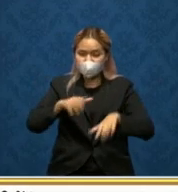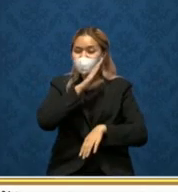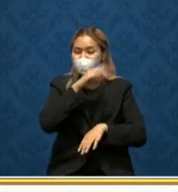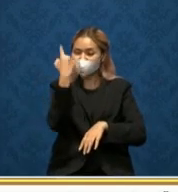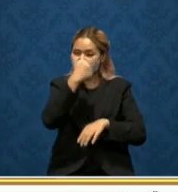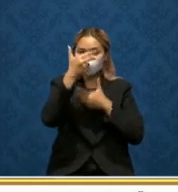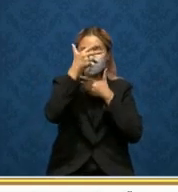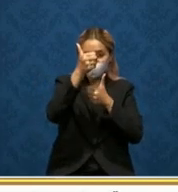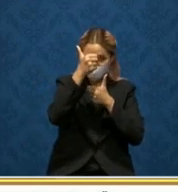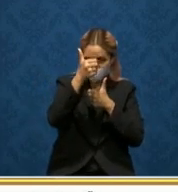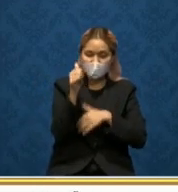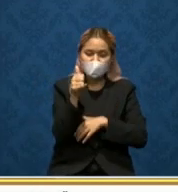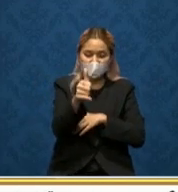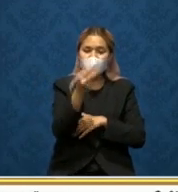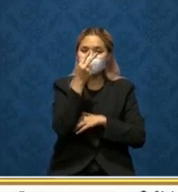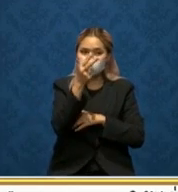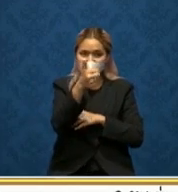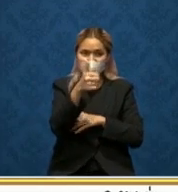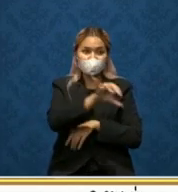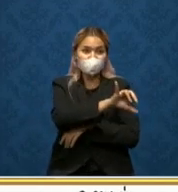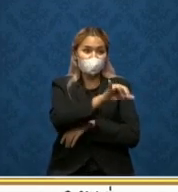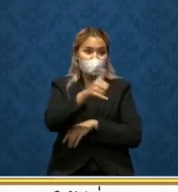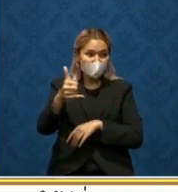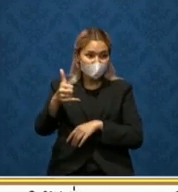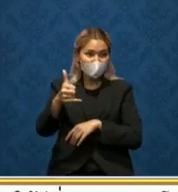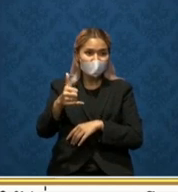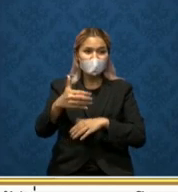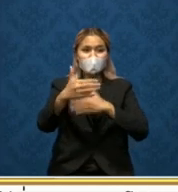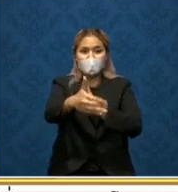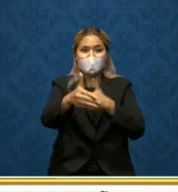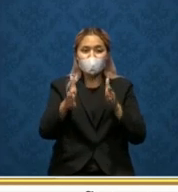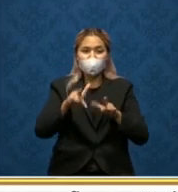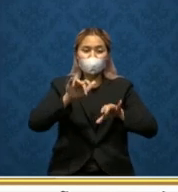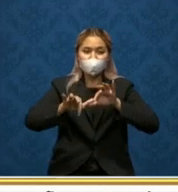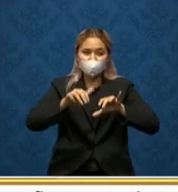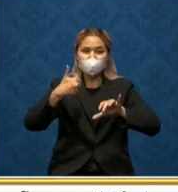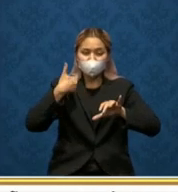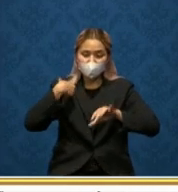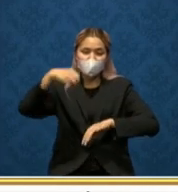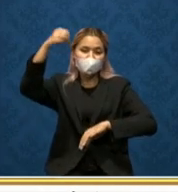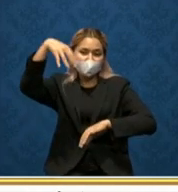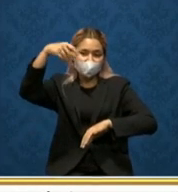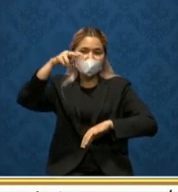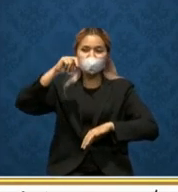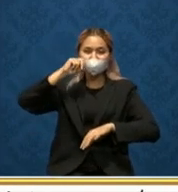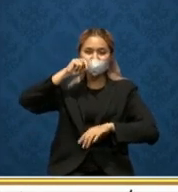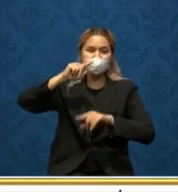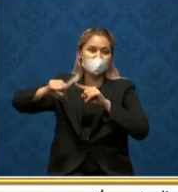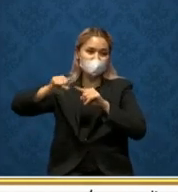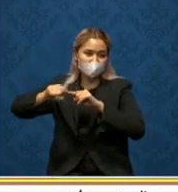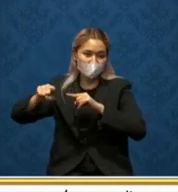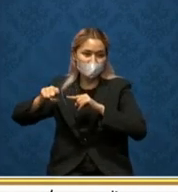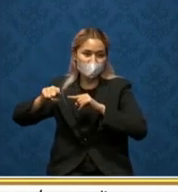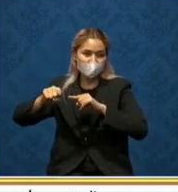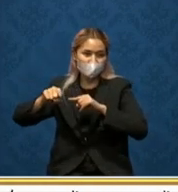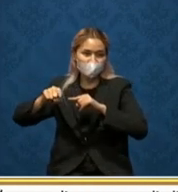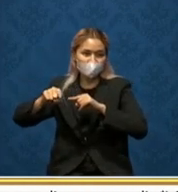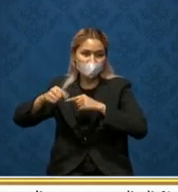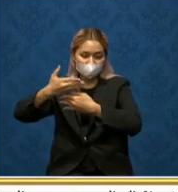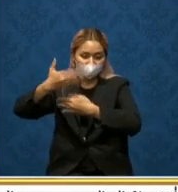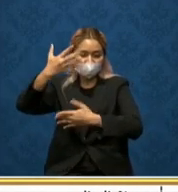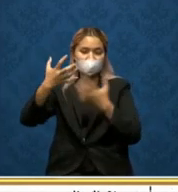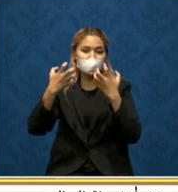เขทำอะไรอีกครับทำโรงพิมพ์ครับทำห้องเย็นทำโรงพิมพ์ทำการไฟฟ้าผลิตไฟฟ้าผลิตน้ำปะปาทำเหมืองหิน